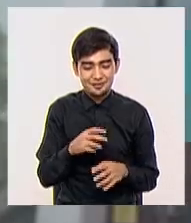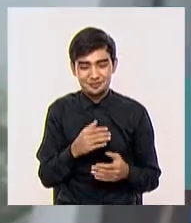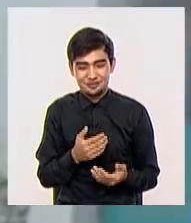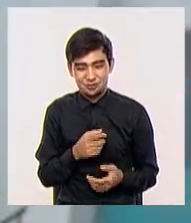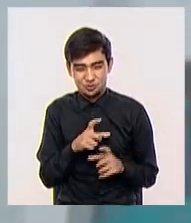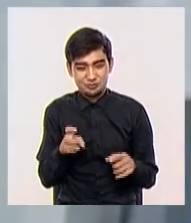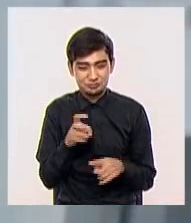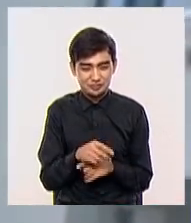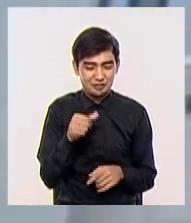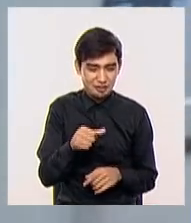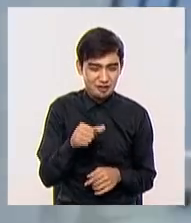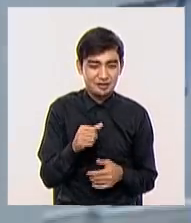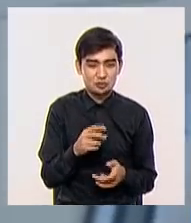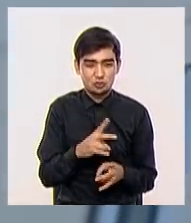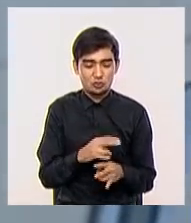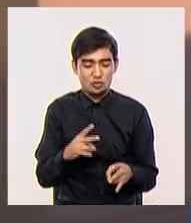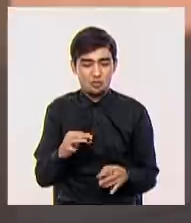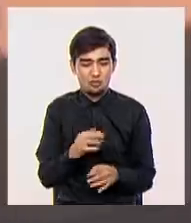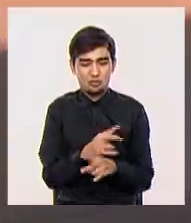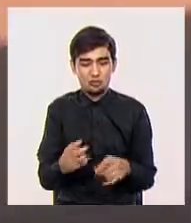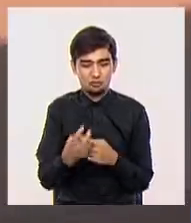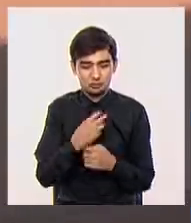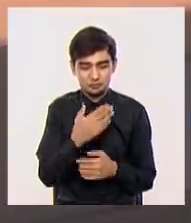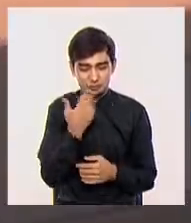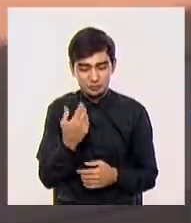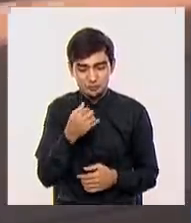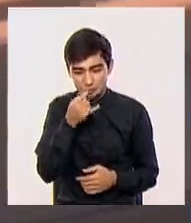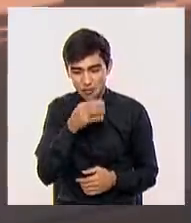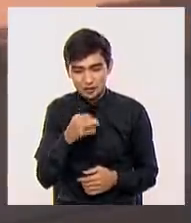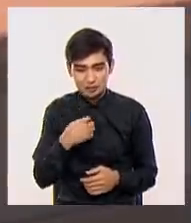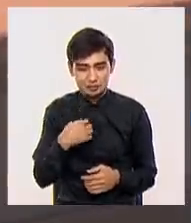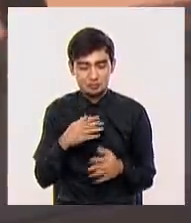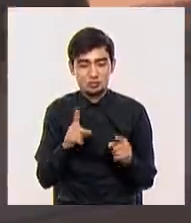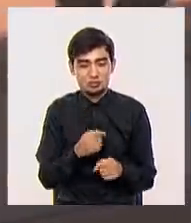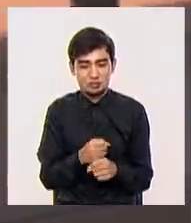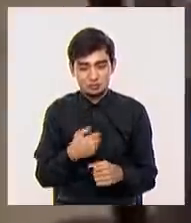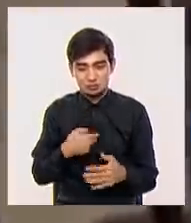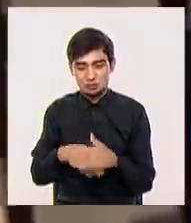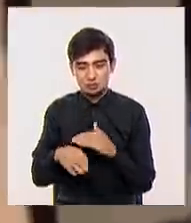тұрғындар қоңырауды қанша басқанымен табалдырықтан аттай алмай, амалсыздан кетіп қалды.